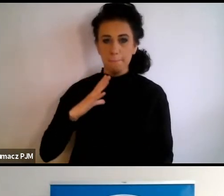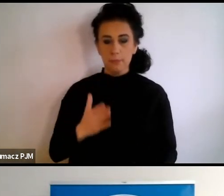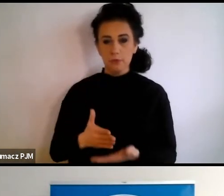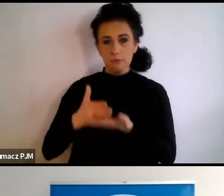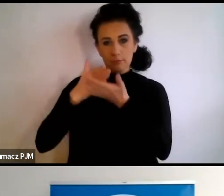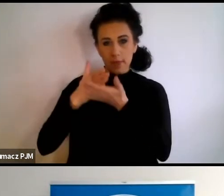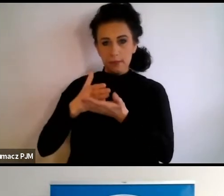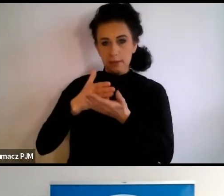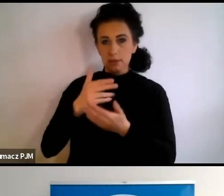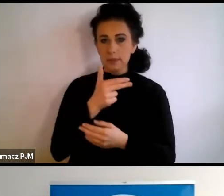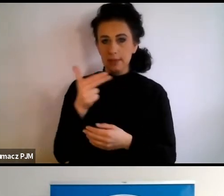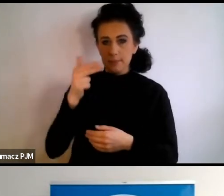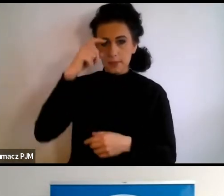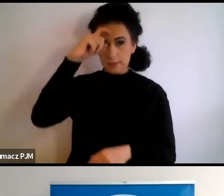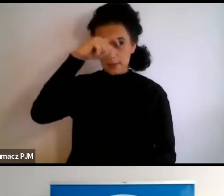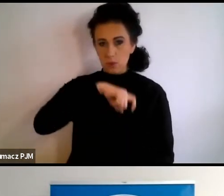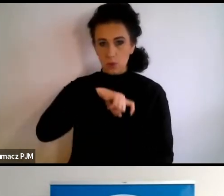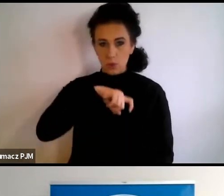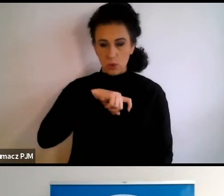psychologicznym